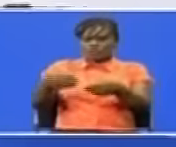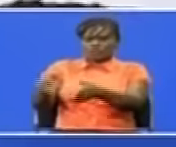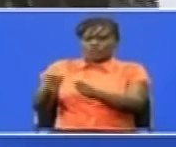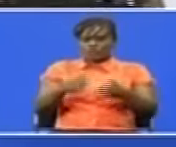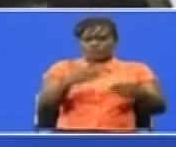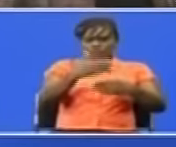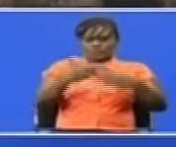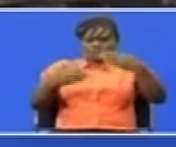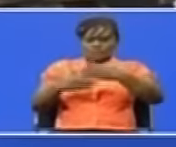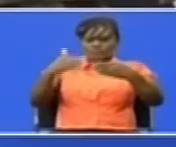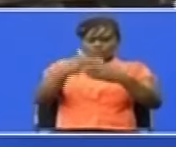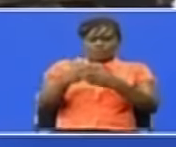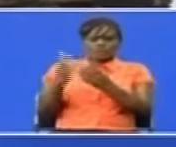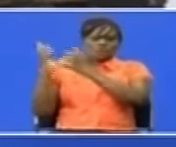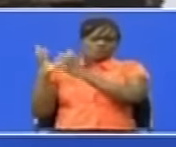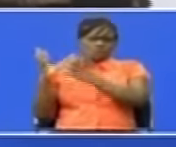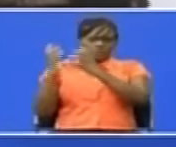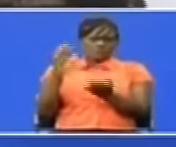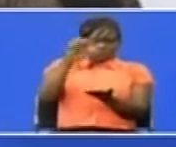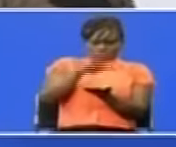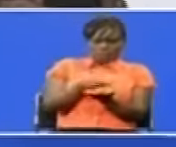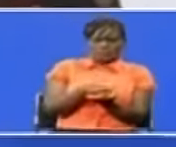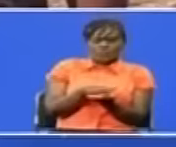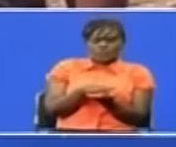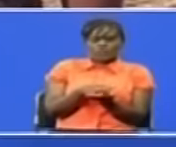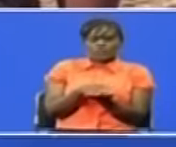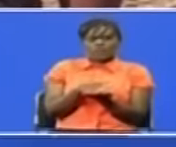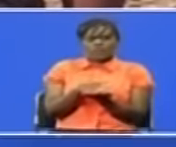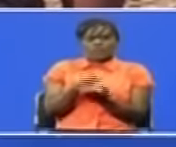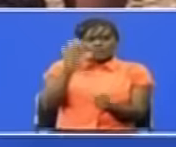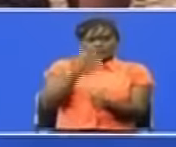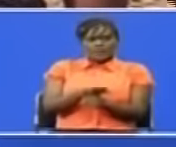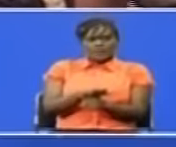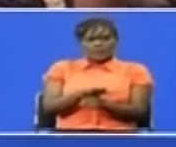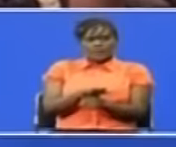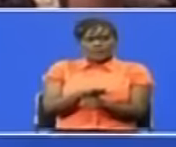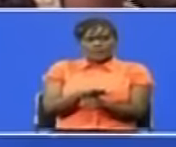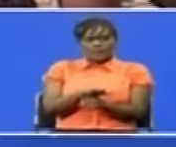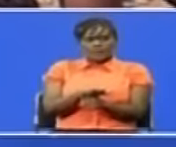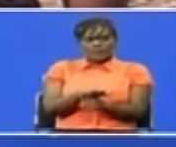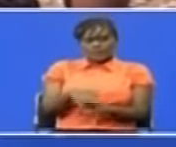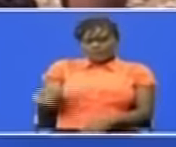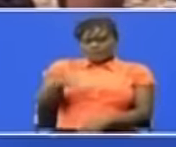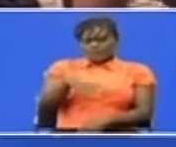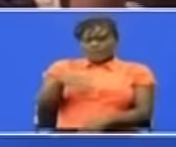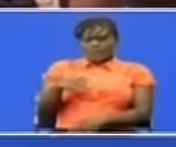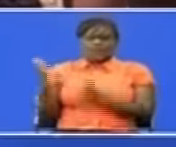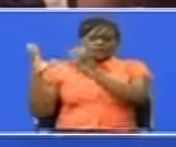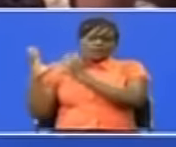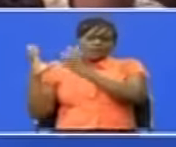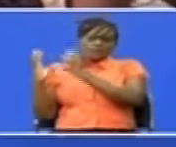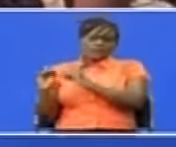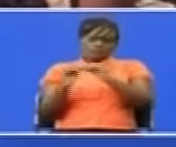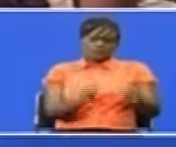ujenzi wa kituo cha reli ya mizigo ili kupunguza msongamano katika bandari. Tunaita marshaling yard, maana ni mahali mizigo itakuwa ikipakuliwa